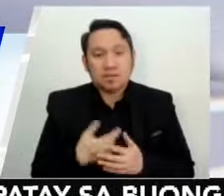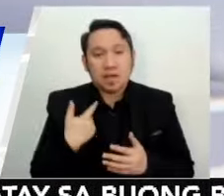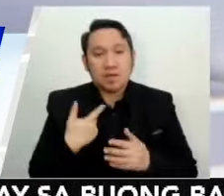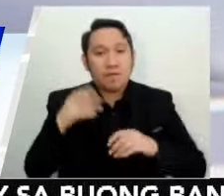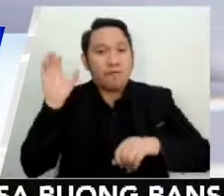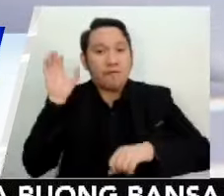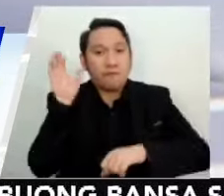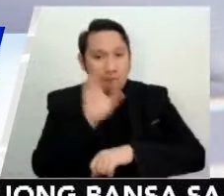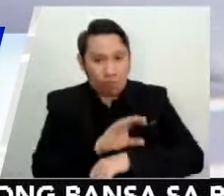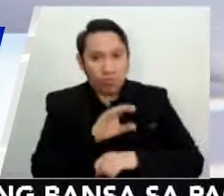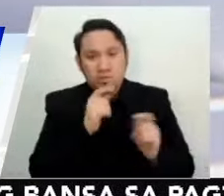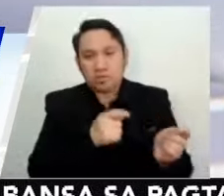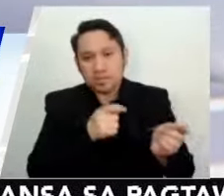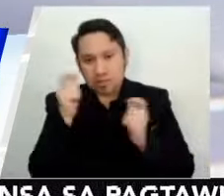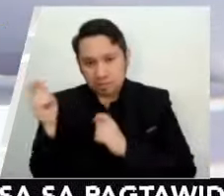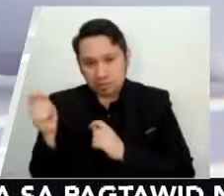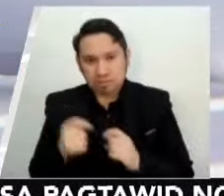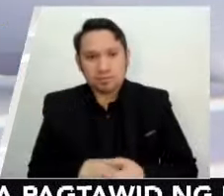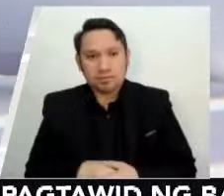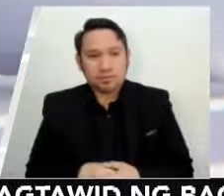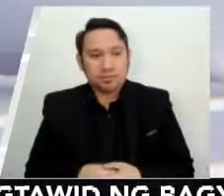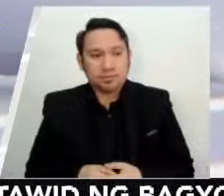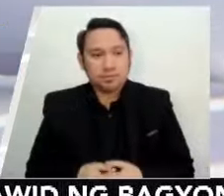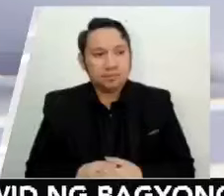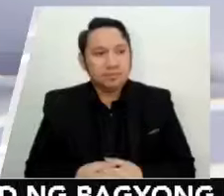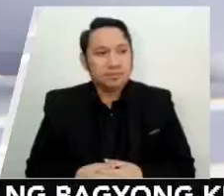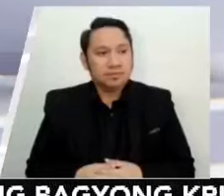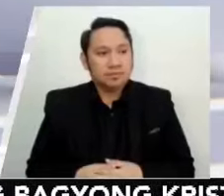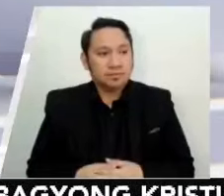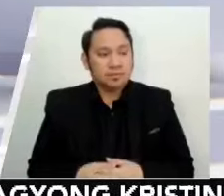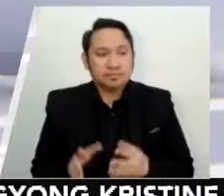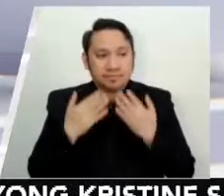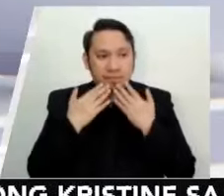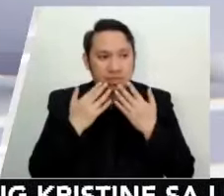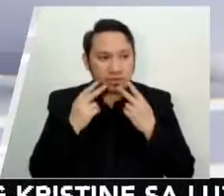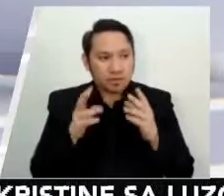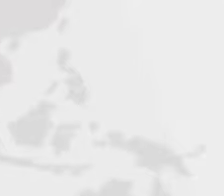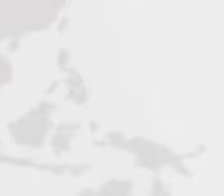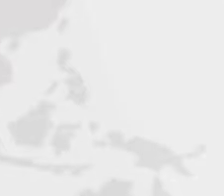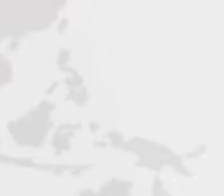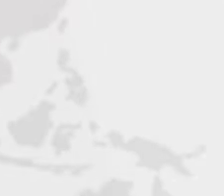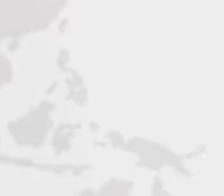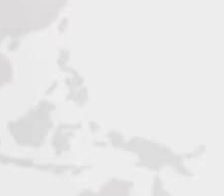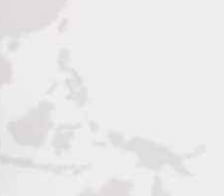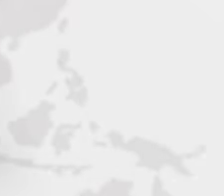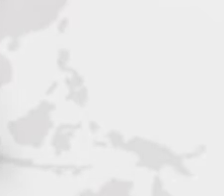evacuation, Mel. Maraming salamat sa iyo, Katrina Son.